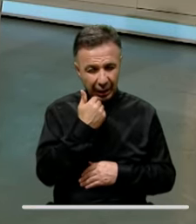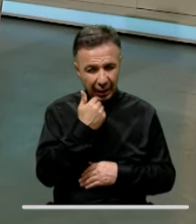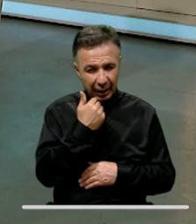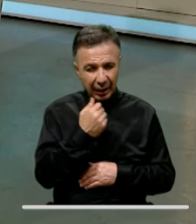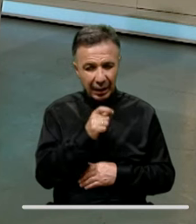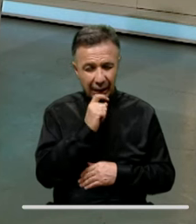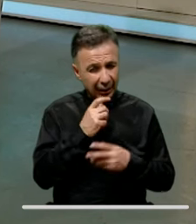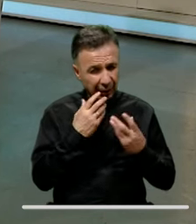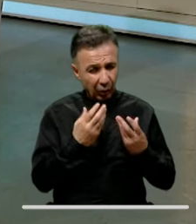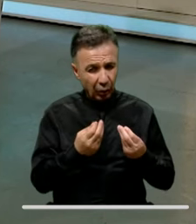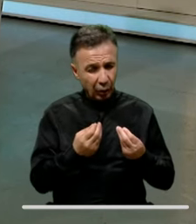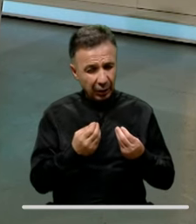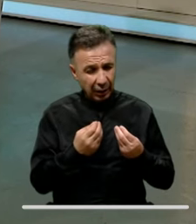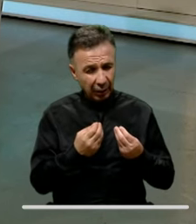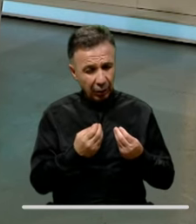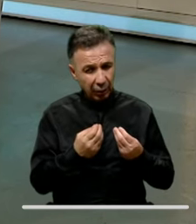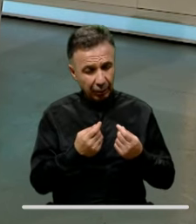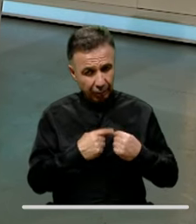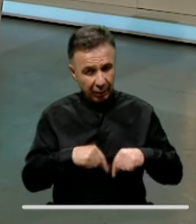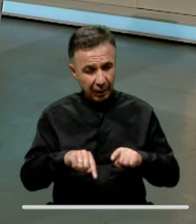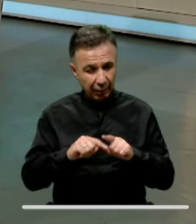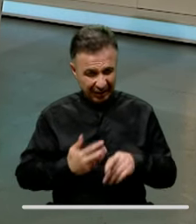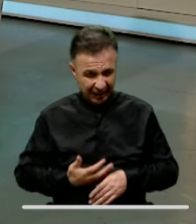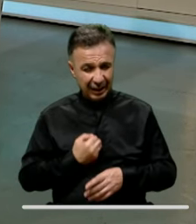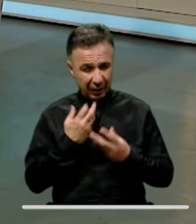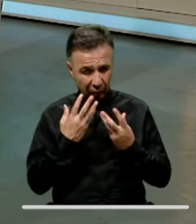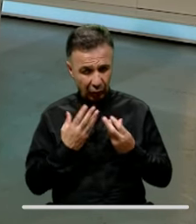bizim açımızdan bir sıkıntı yok mu demiş. Ne dersiniz?